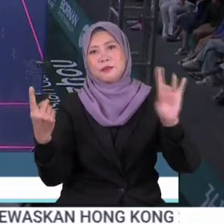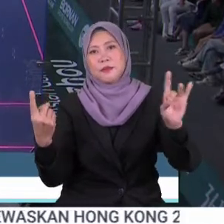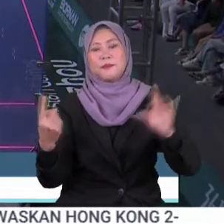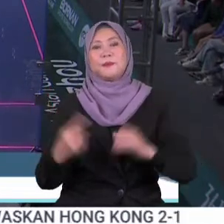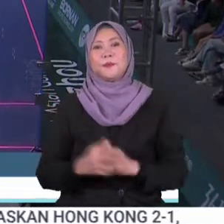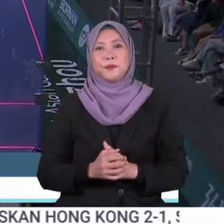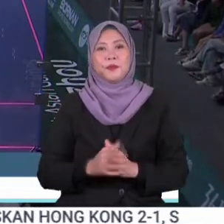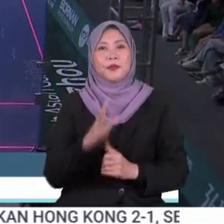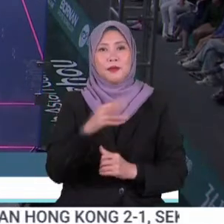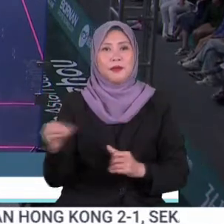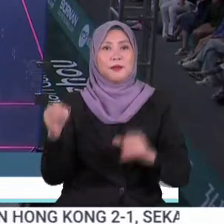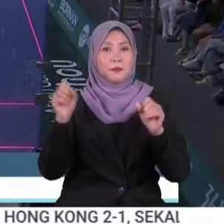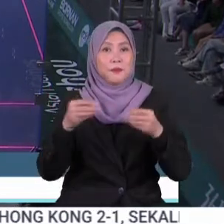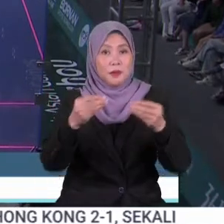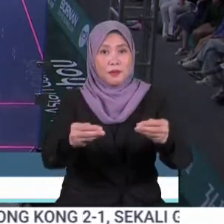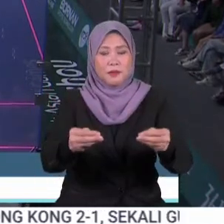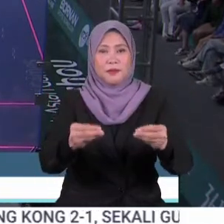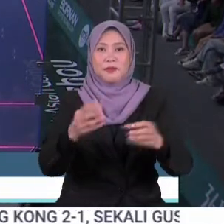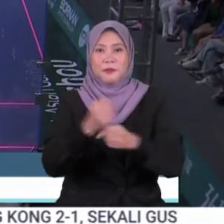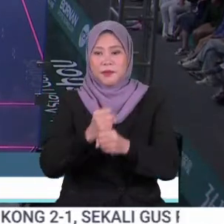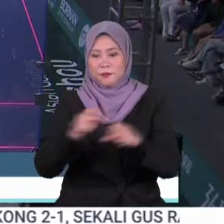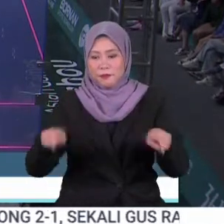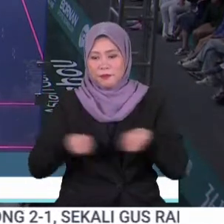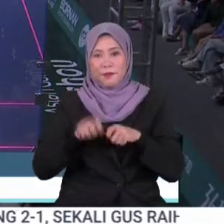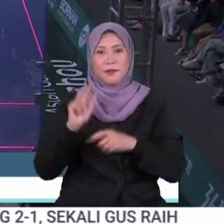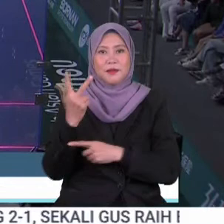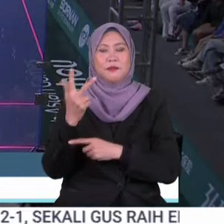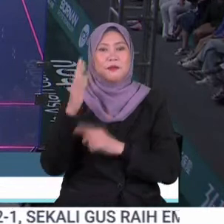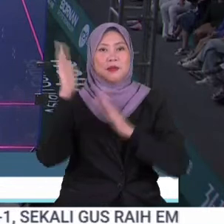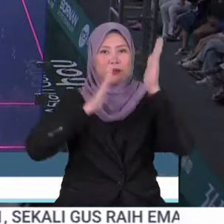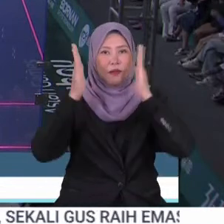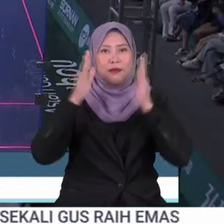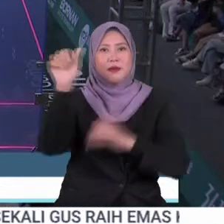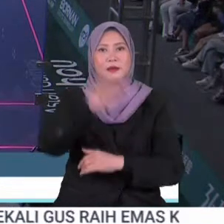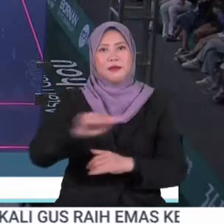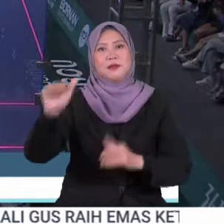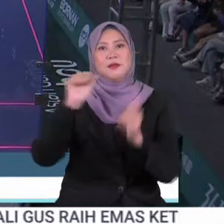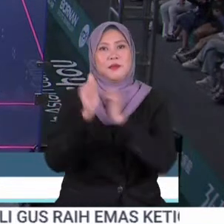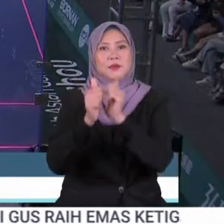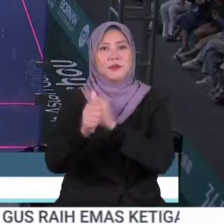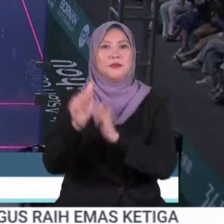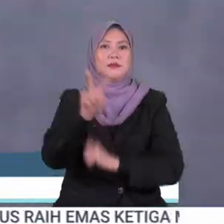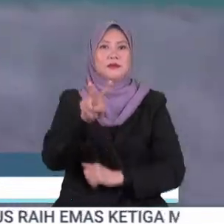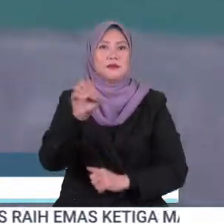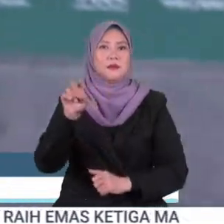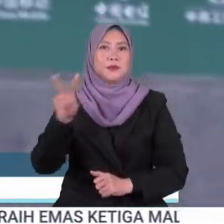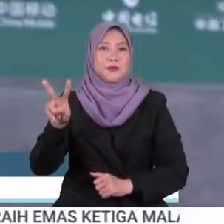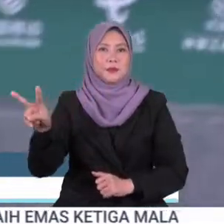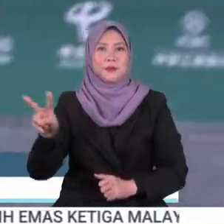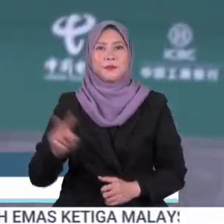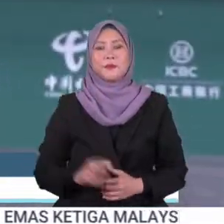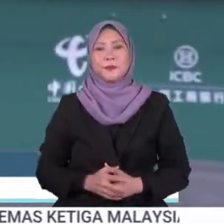11-8 sekaligus memberikan emas ketiga Malaysia pada Sukan Asia 2022.